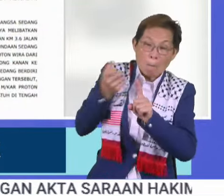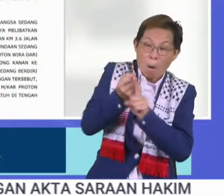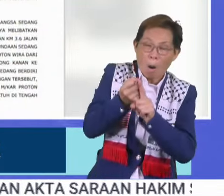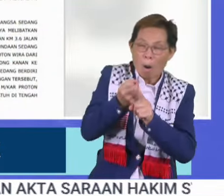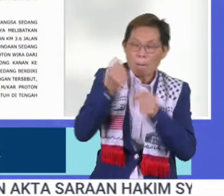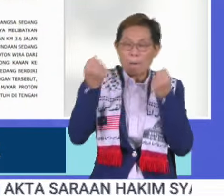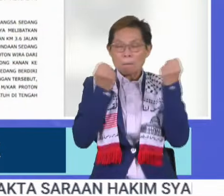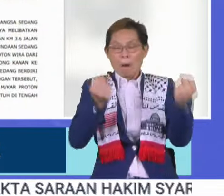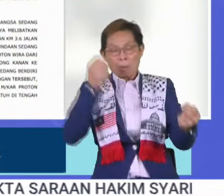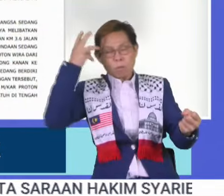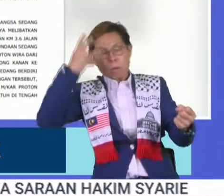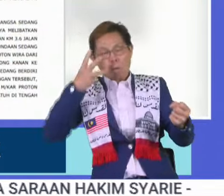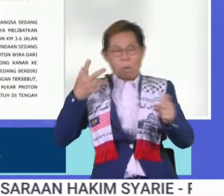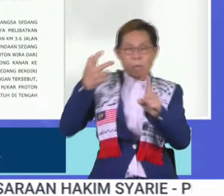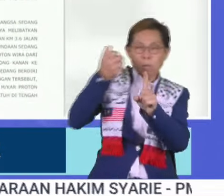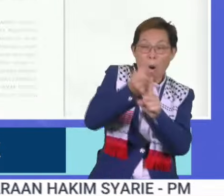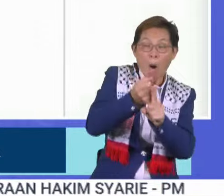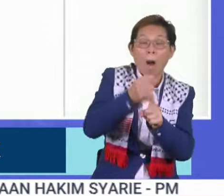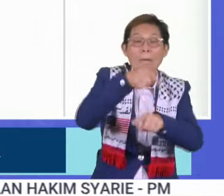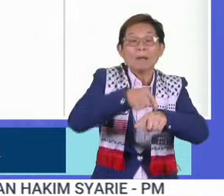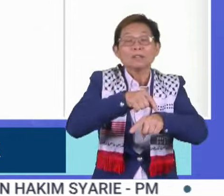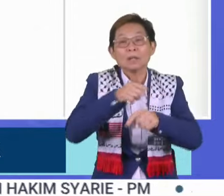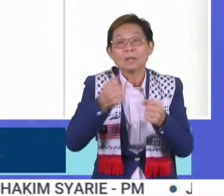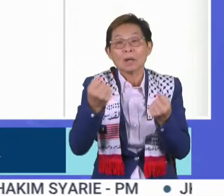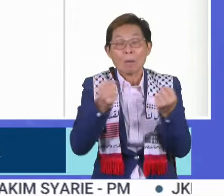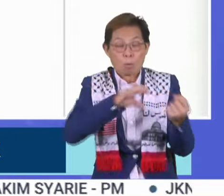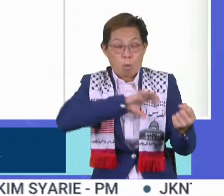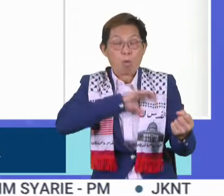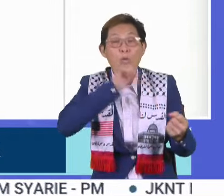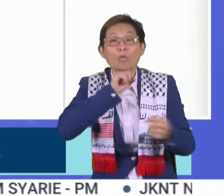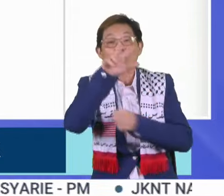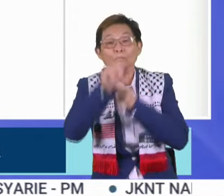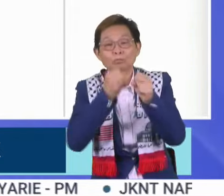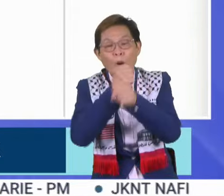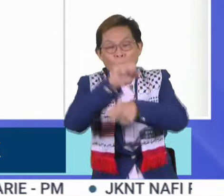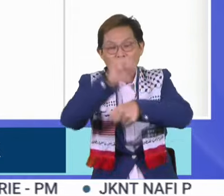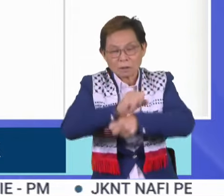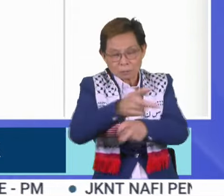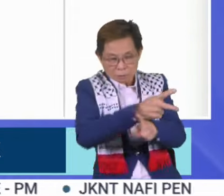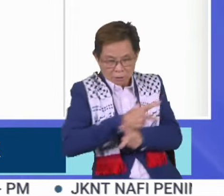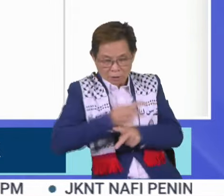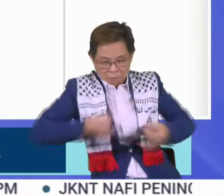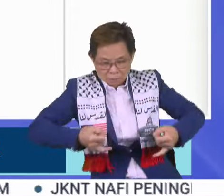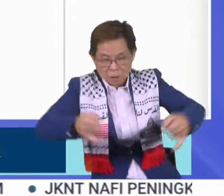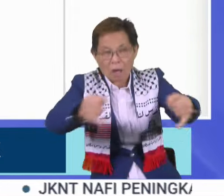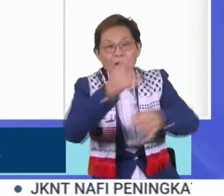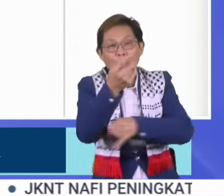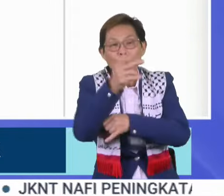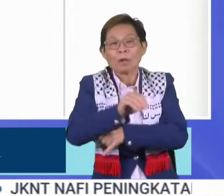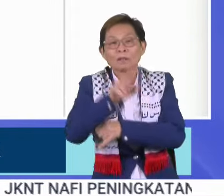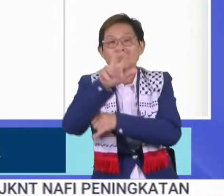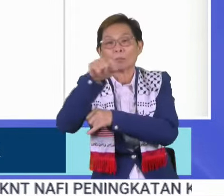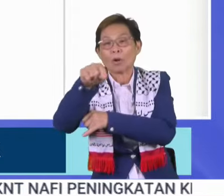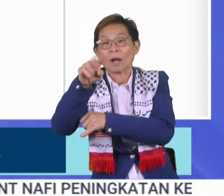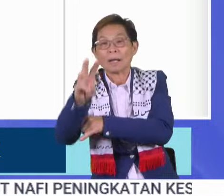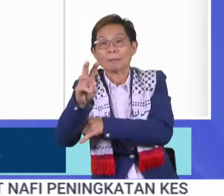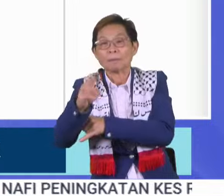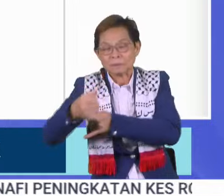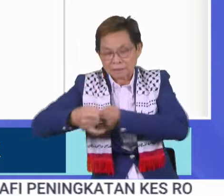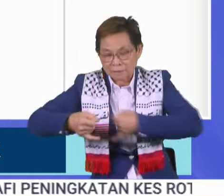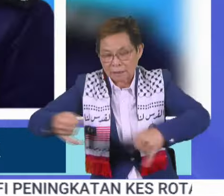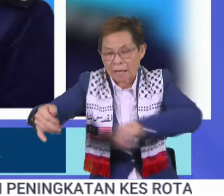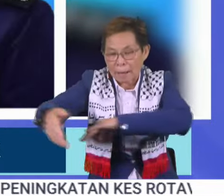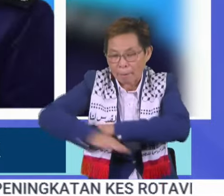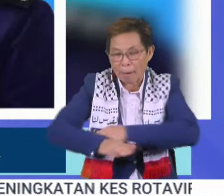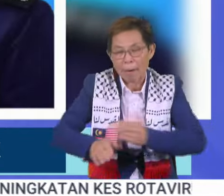pemandu mabuk. Insiden berlaku ketika anggota berusia 30 tahun itu sedang bertugas mengawal lalu lintas di kilometer 3.6 Jalan Pantai menghala